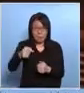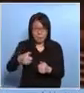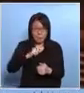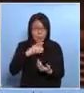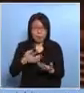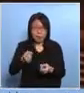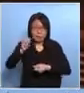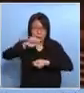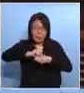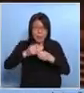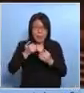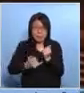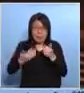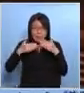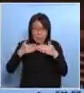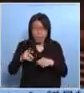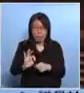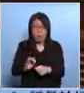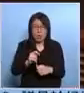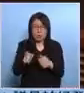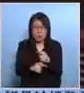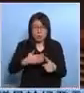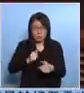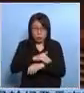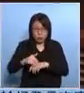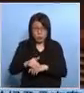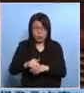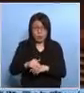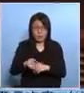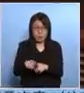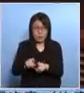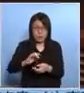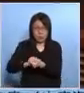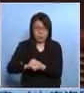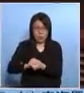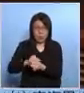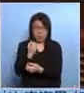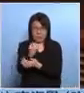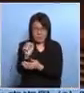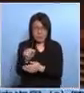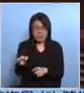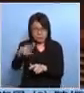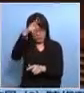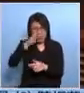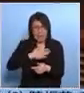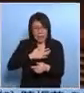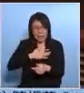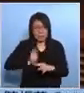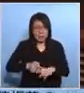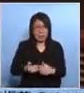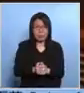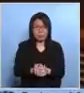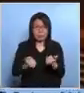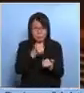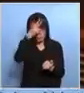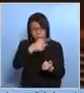哋一齊否決你嘅財政預算案，你覺得政府會唔會跪低咧？佢實跪低，但係建制派咁多年都